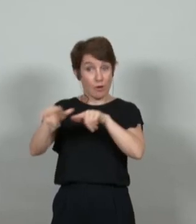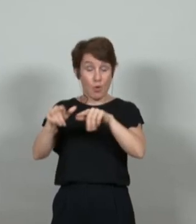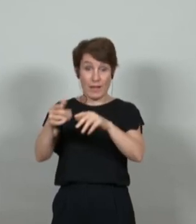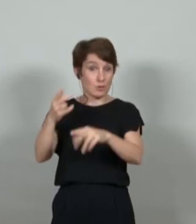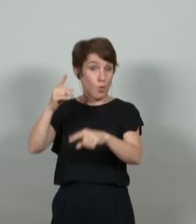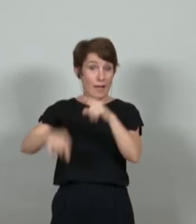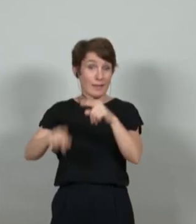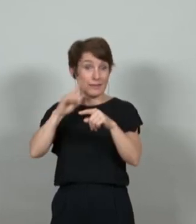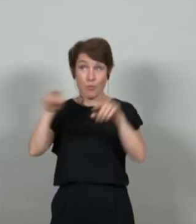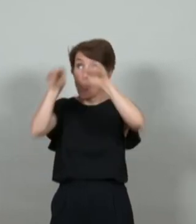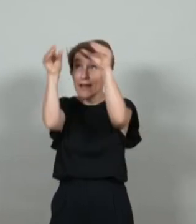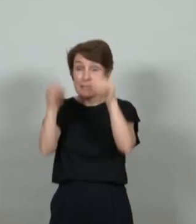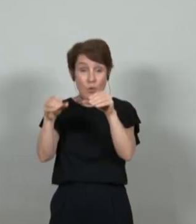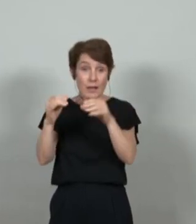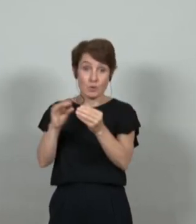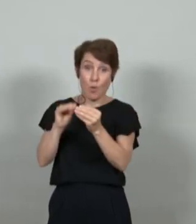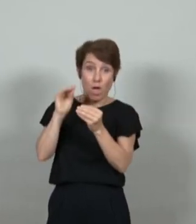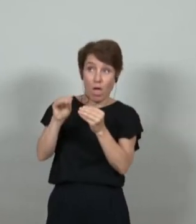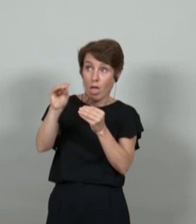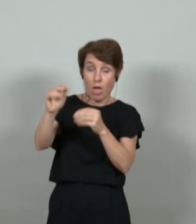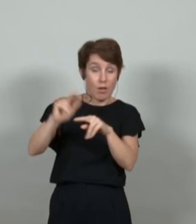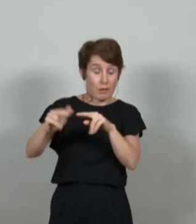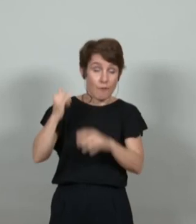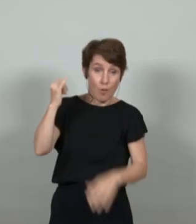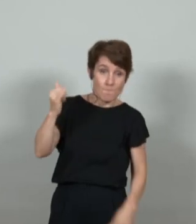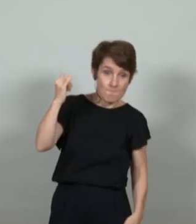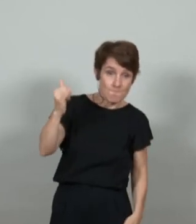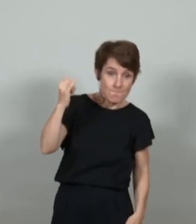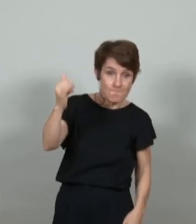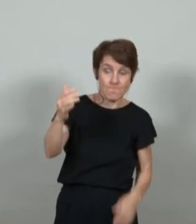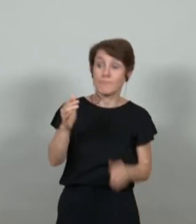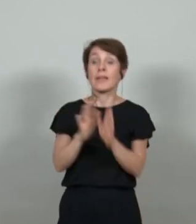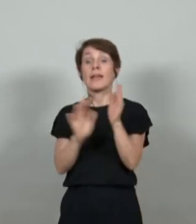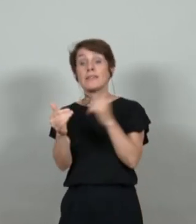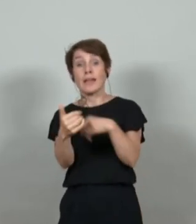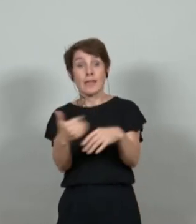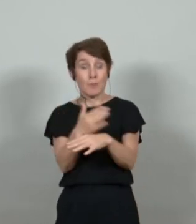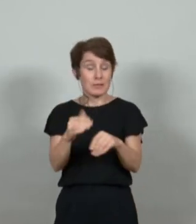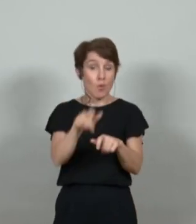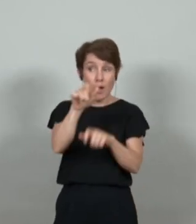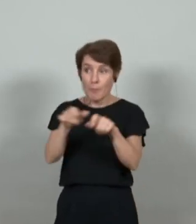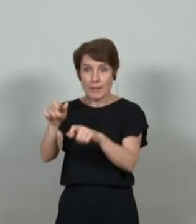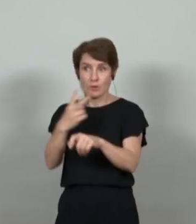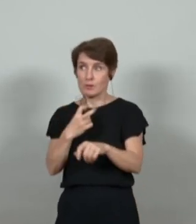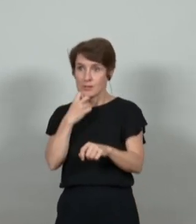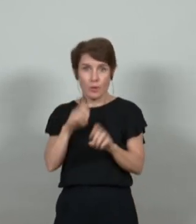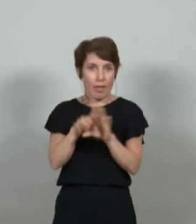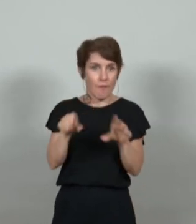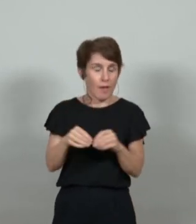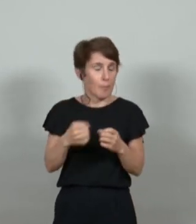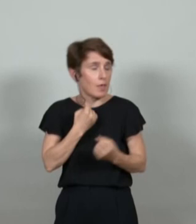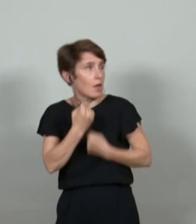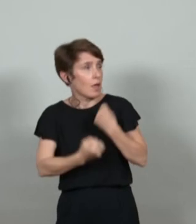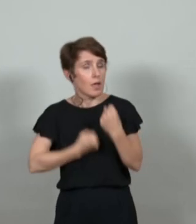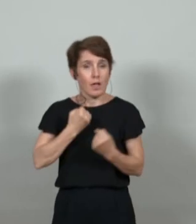énergétique derrière les chiffres sionisent des drames personnels et familiaux et le risque plus de